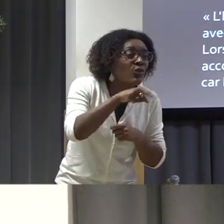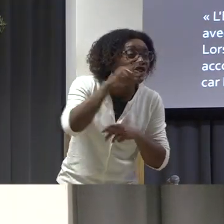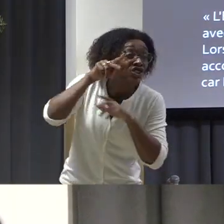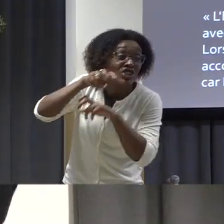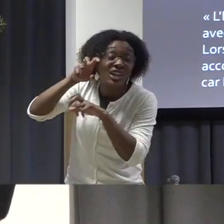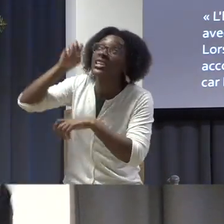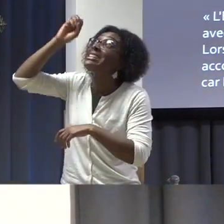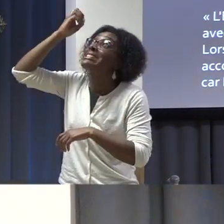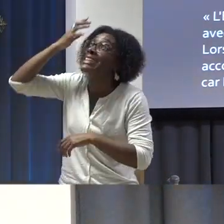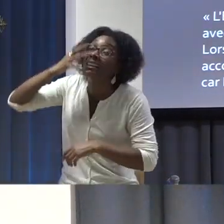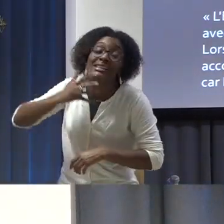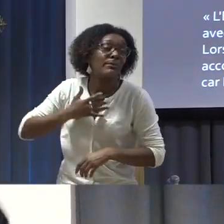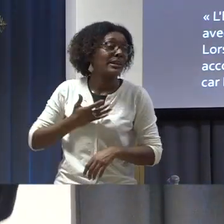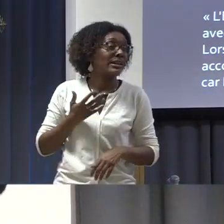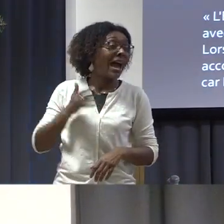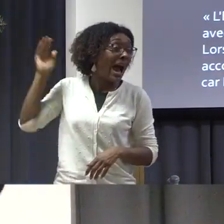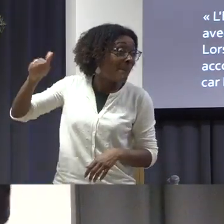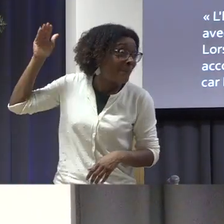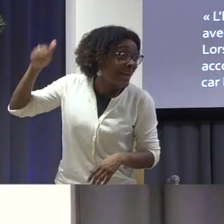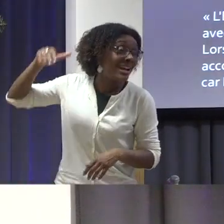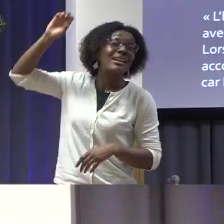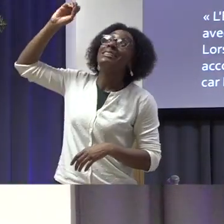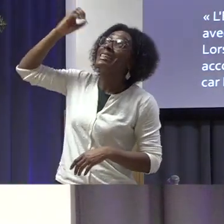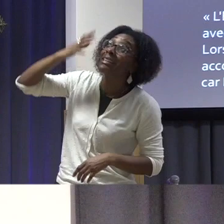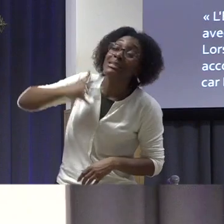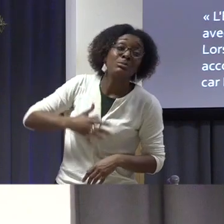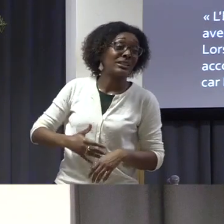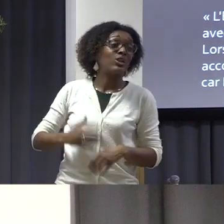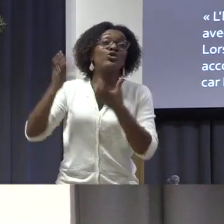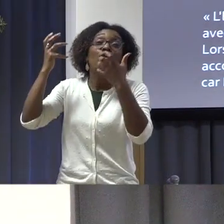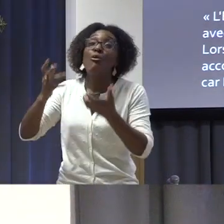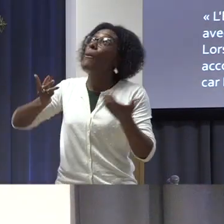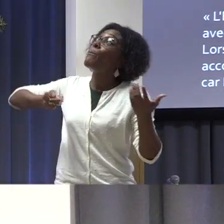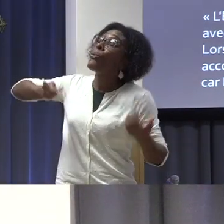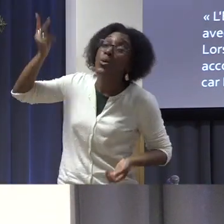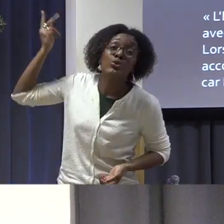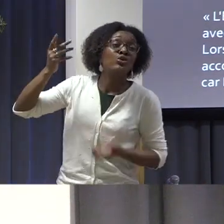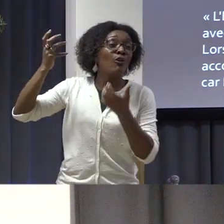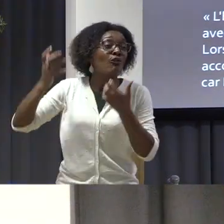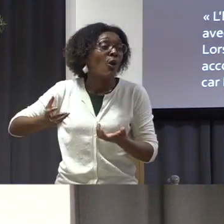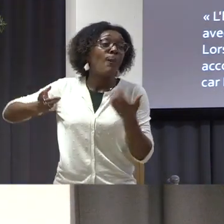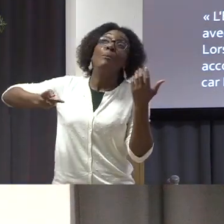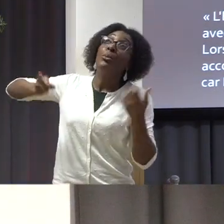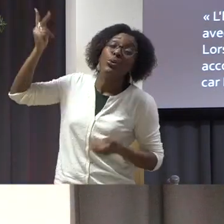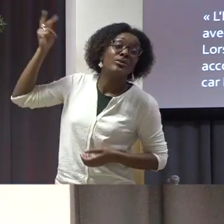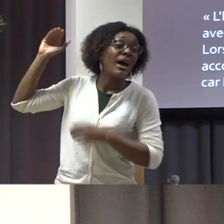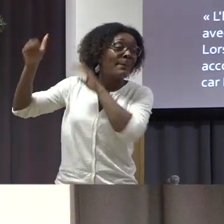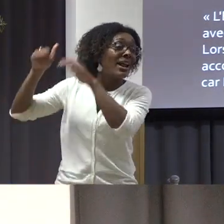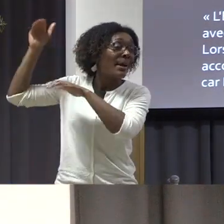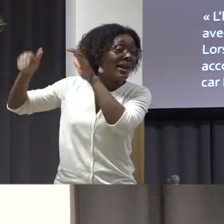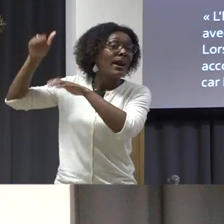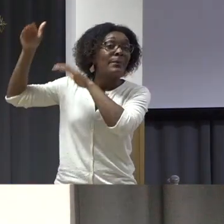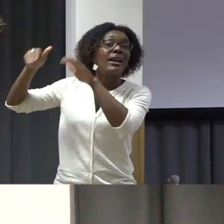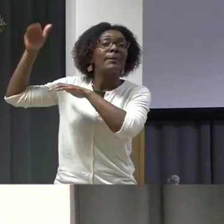demandons à dieu seigneur plus de droits plus de toit plus de toi dans ma vie et